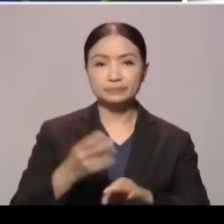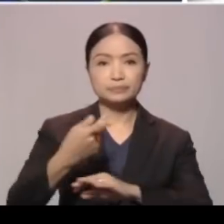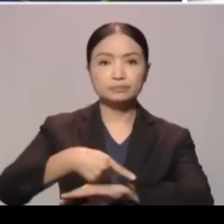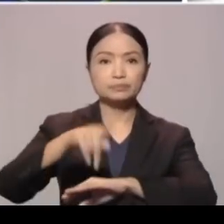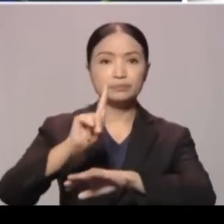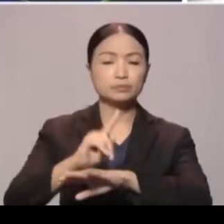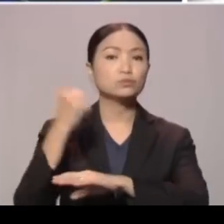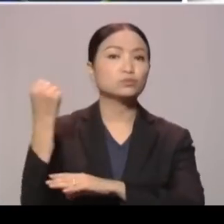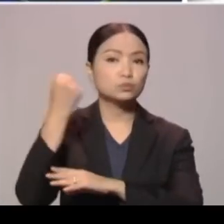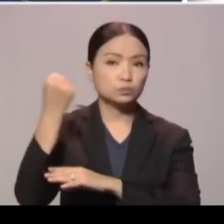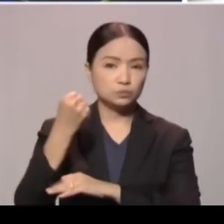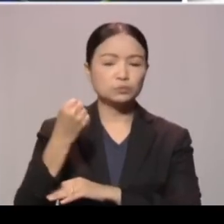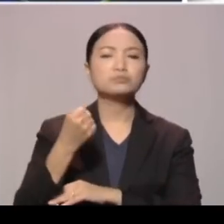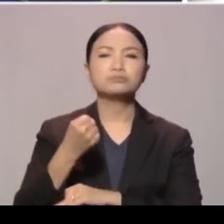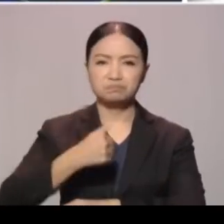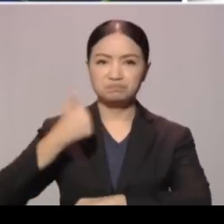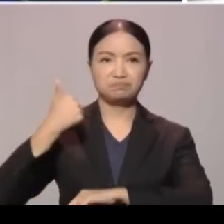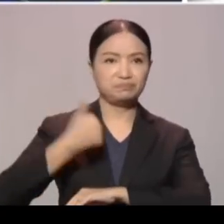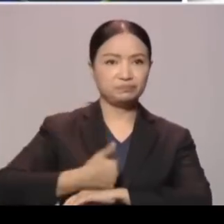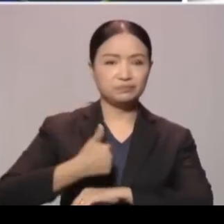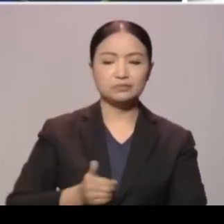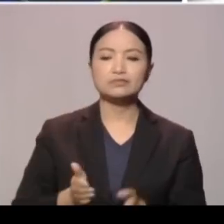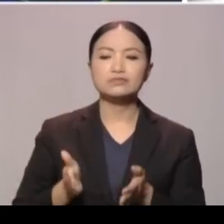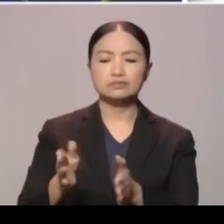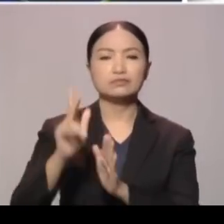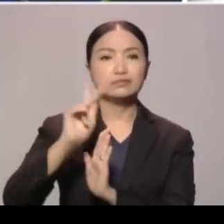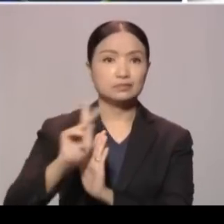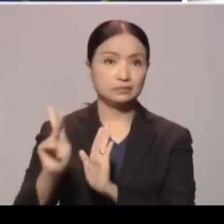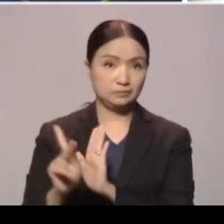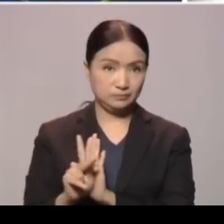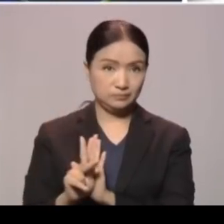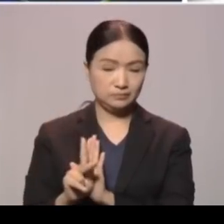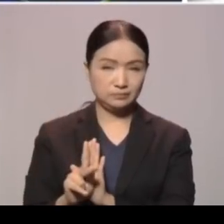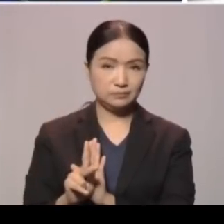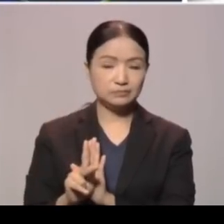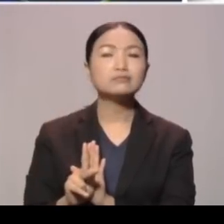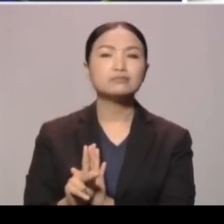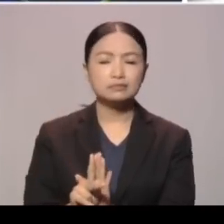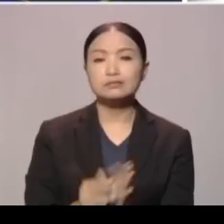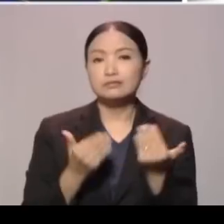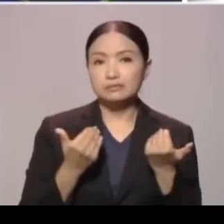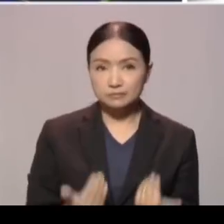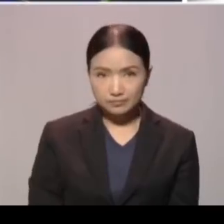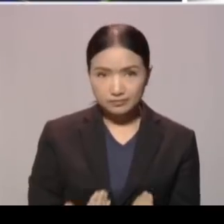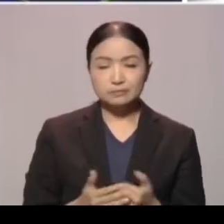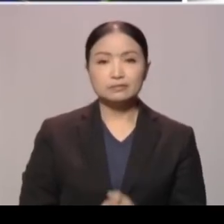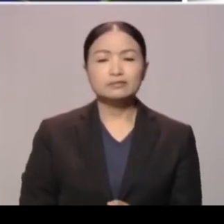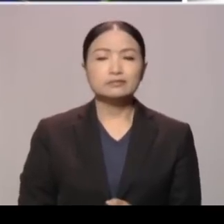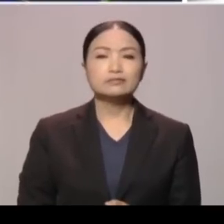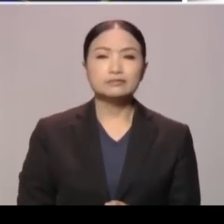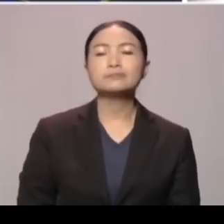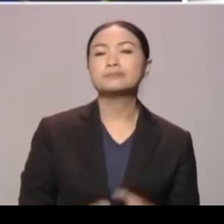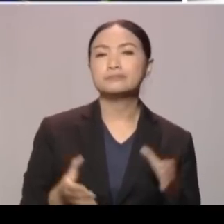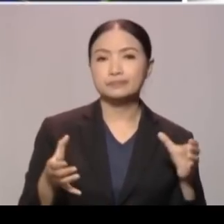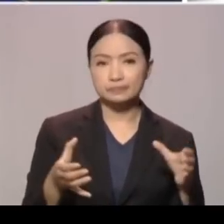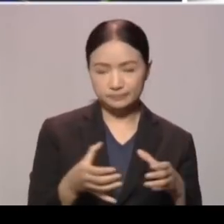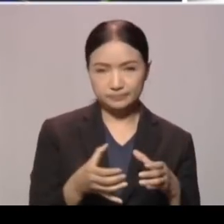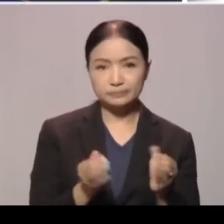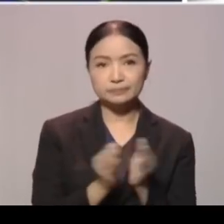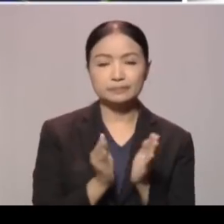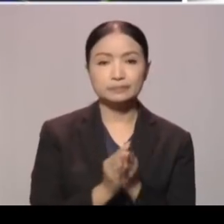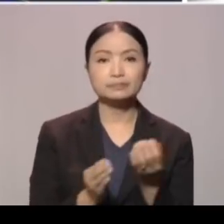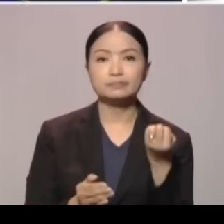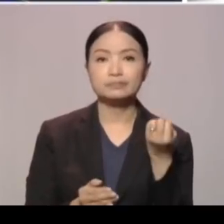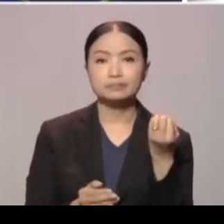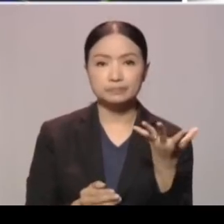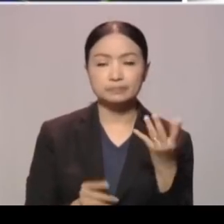สภาเนี่ยก็คือเป็นประมุขนะฮะในฝ่ายนิติบัญญัตินะครับและเที่ยวนี้นะครับพรรคที่ชนะอันดับนะครับได้